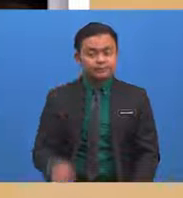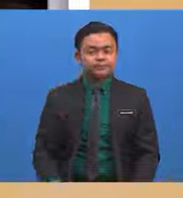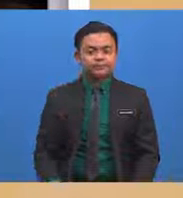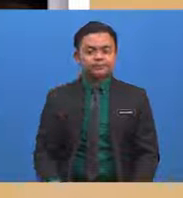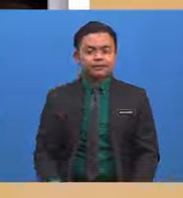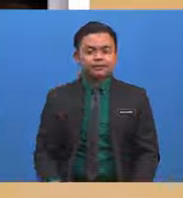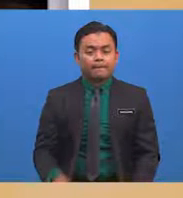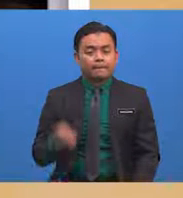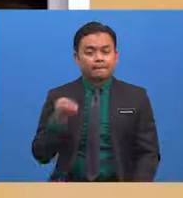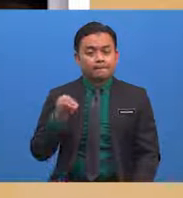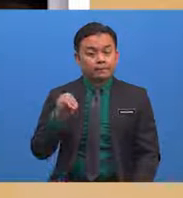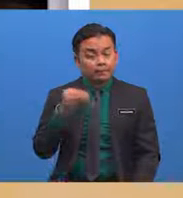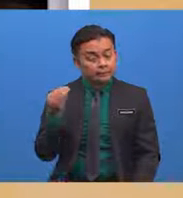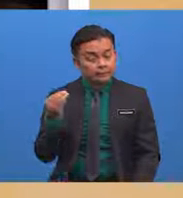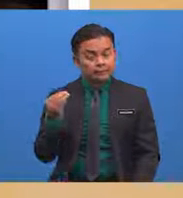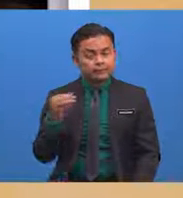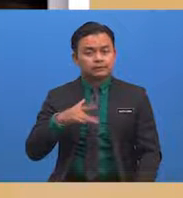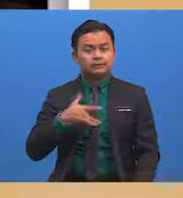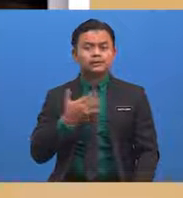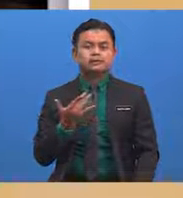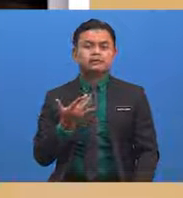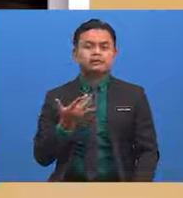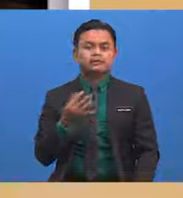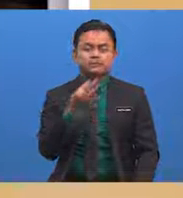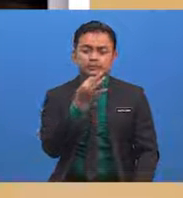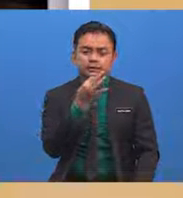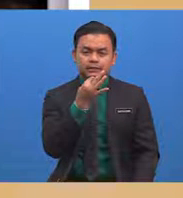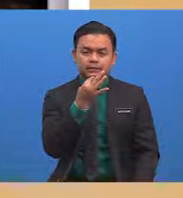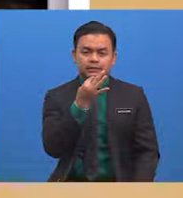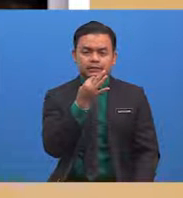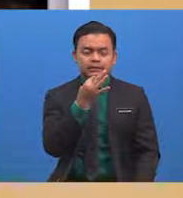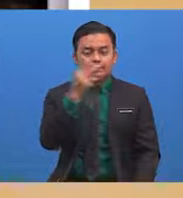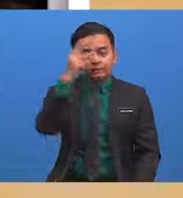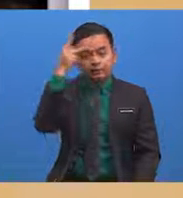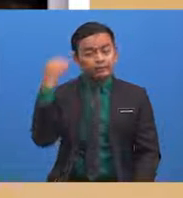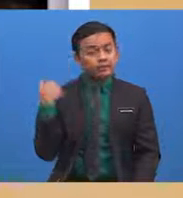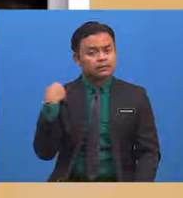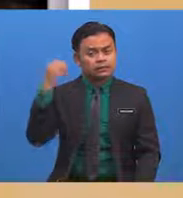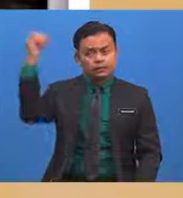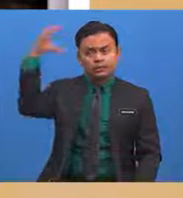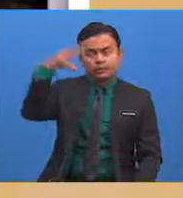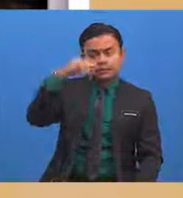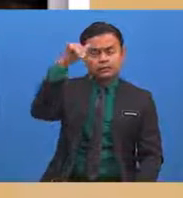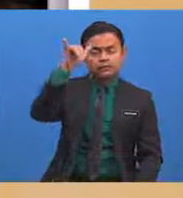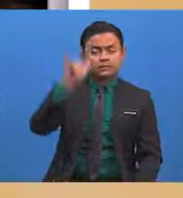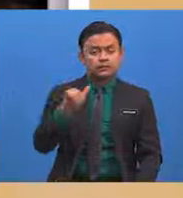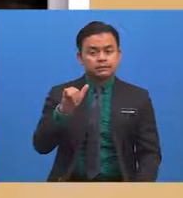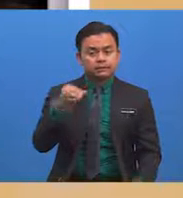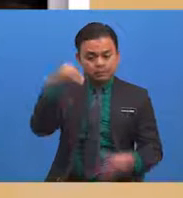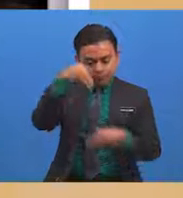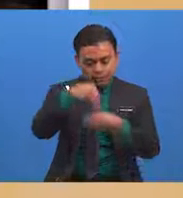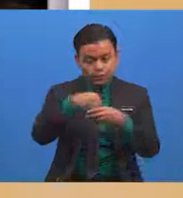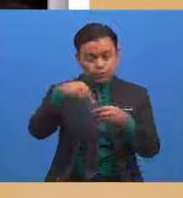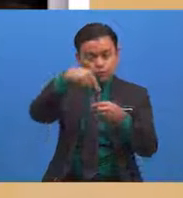berasa hairan kerana cahaya yang menembusi lubang bumbung pondok